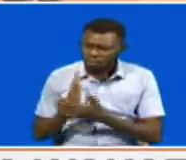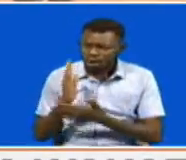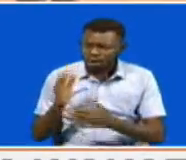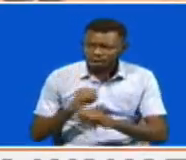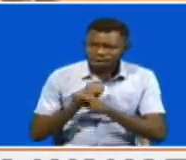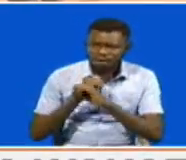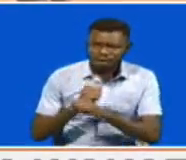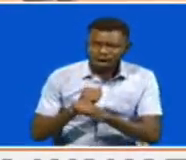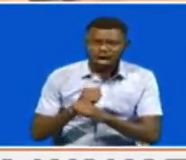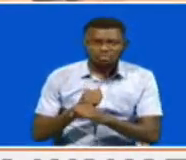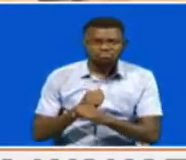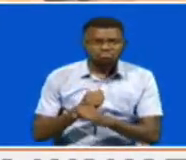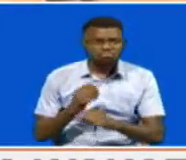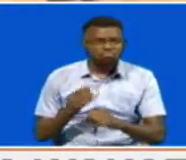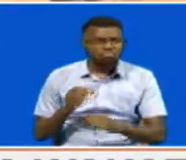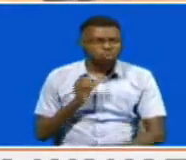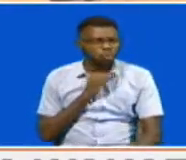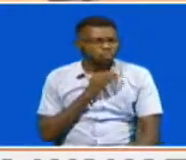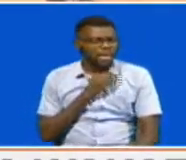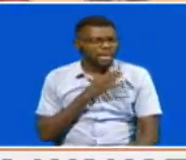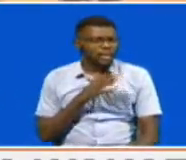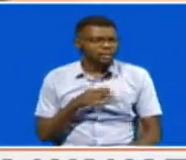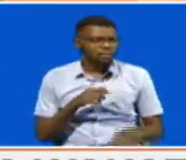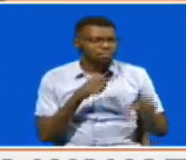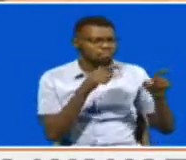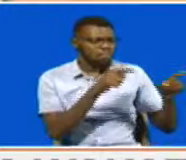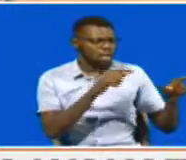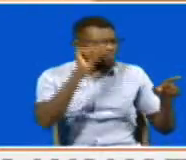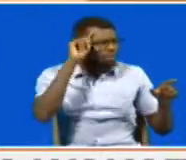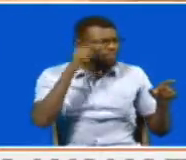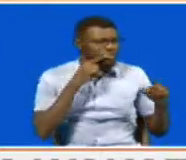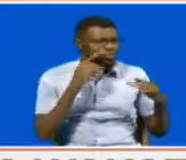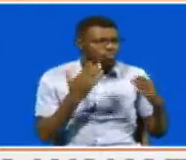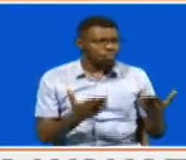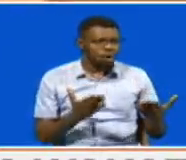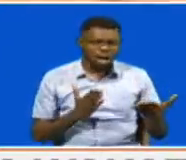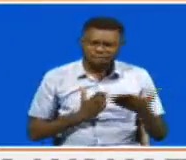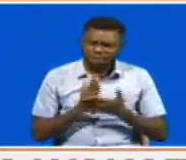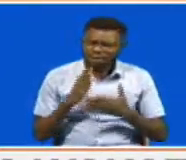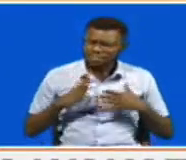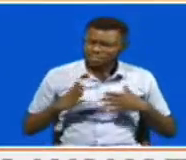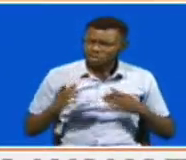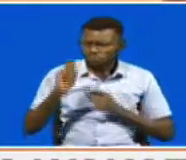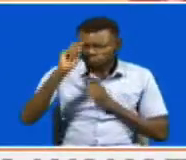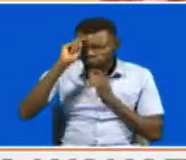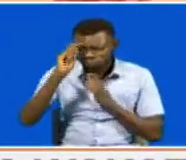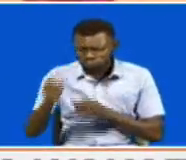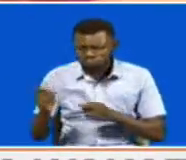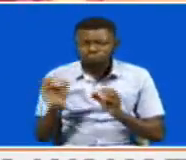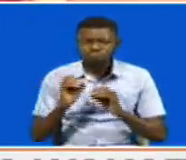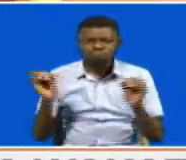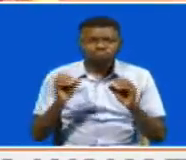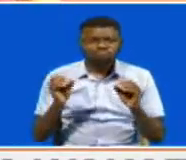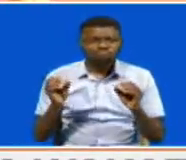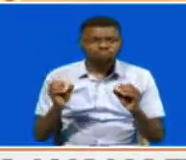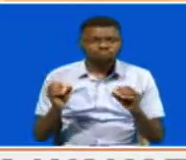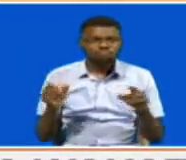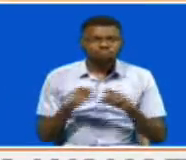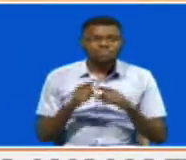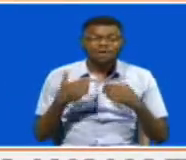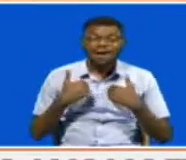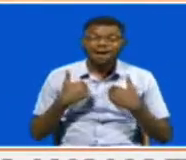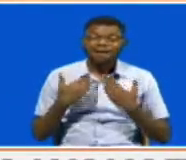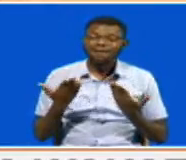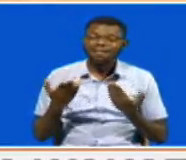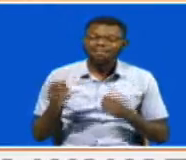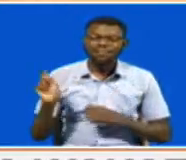binadamu yamejitokeza na kukashifu serikali, yakisema serikali imekiuka haki za binadamu. Mashirika hayo yakiongozwa na tume ya kitaifa